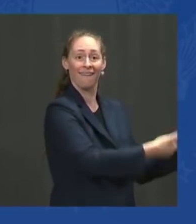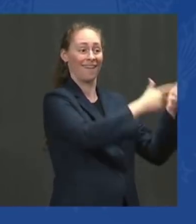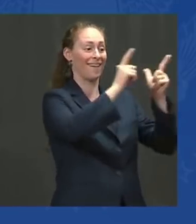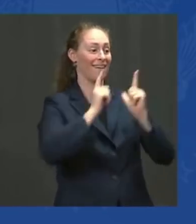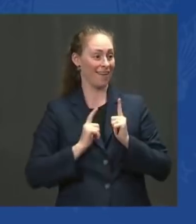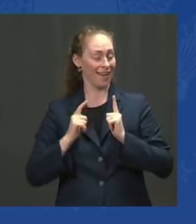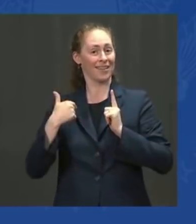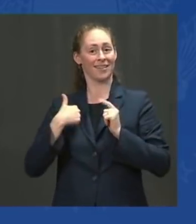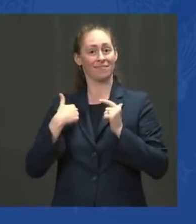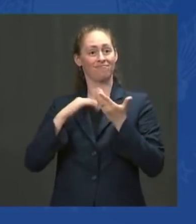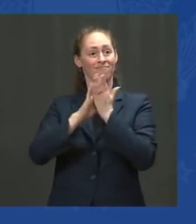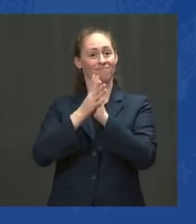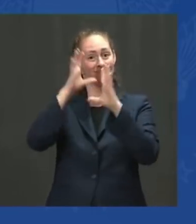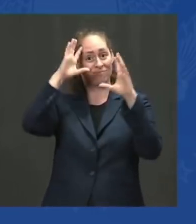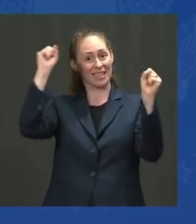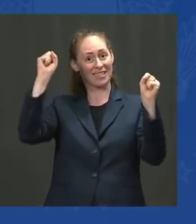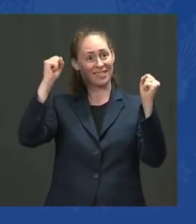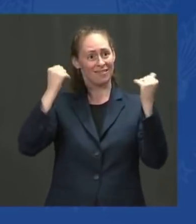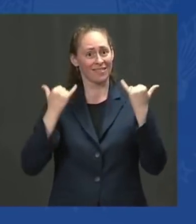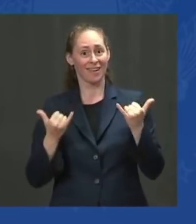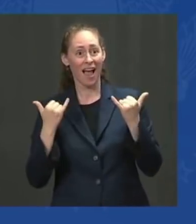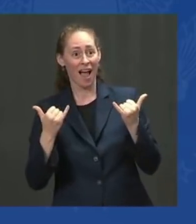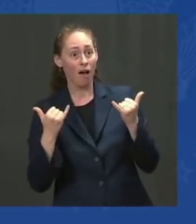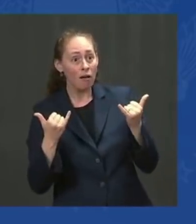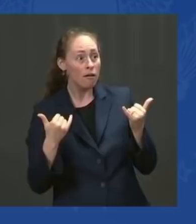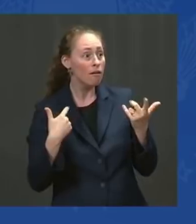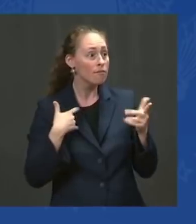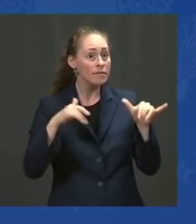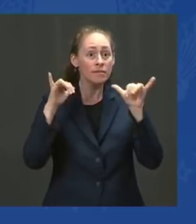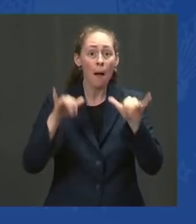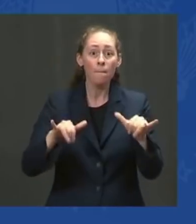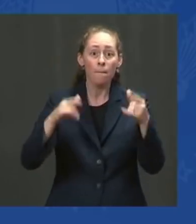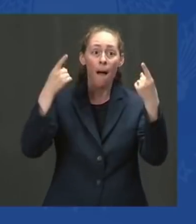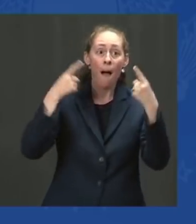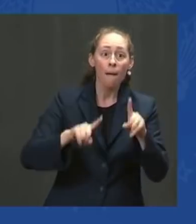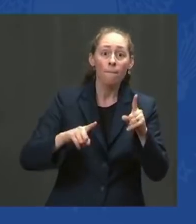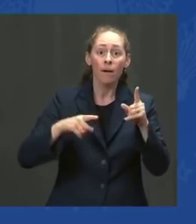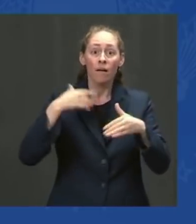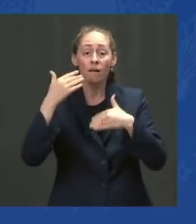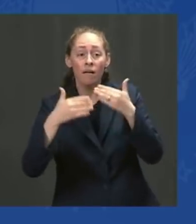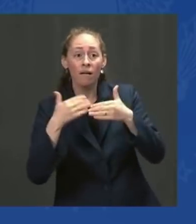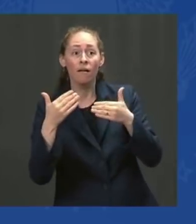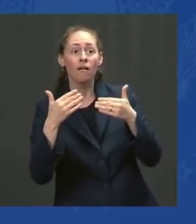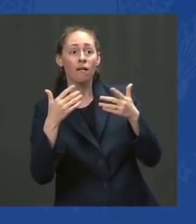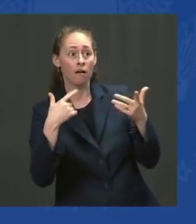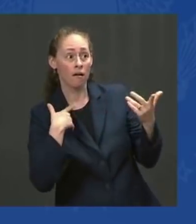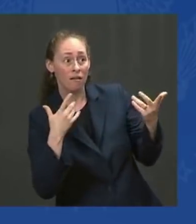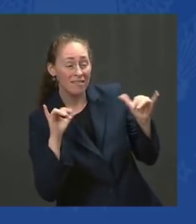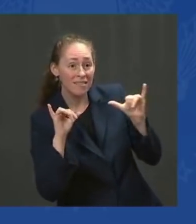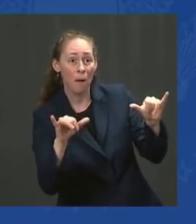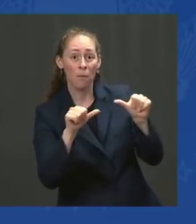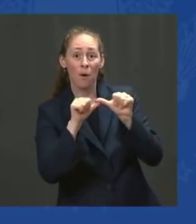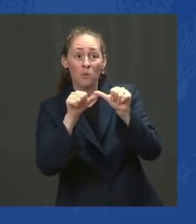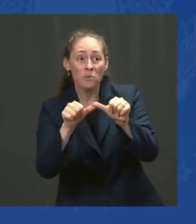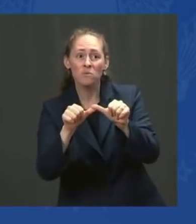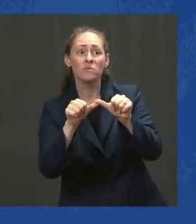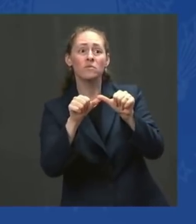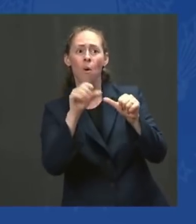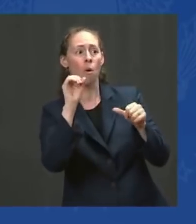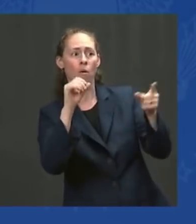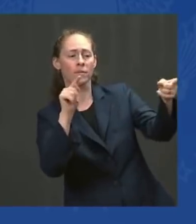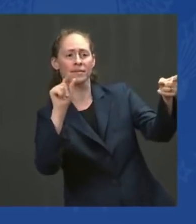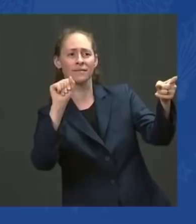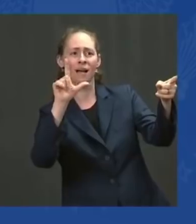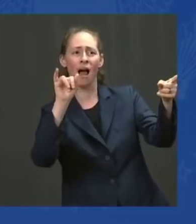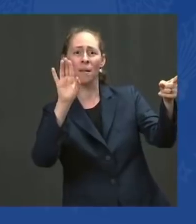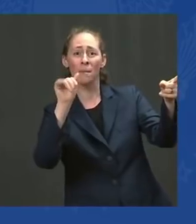非常专业的军事的培训，但我们唯一不能给的是他们取胜的这个愿望和决心。这个说的确实也